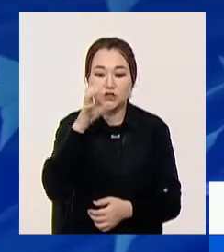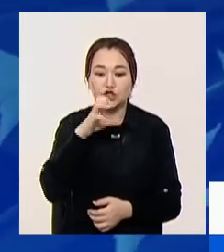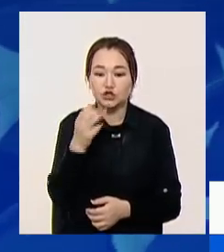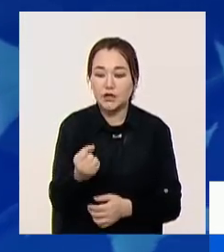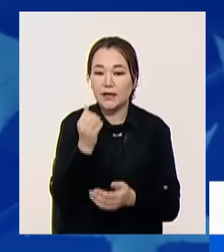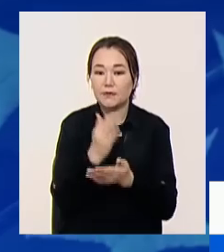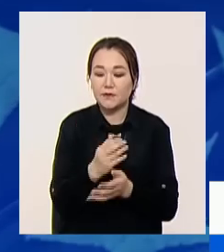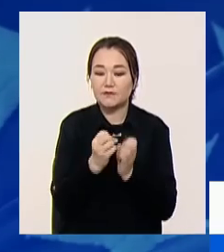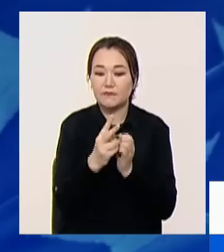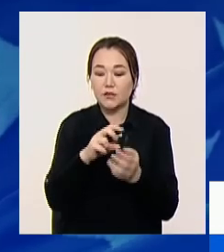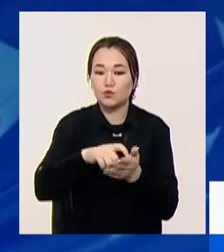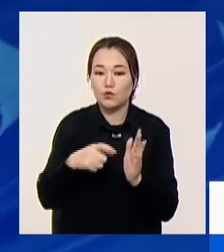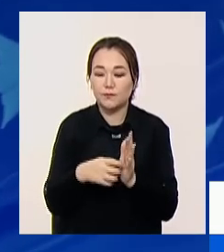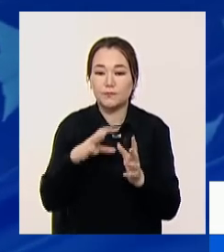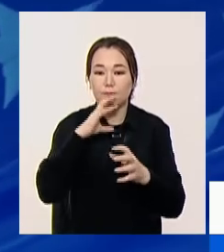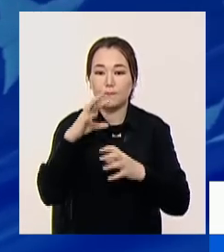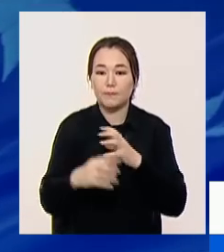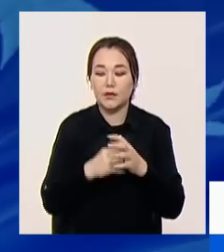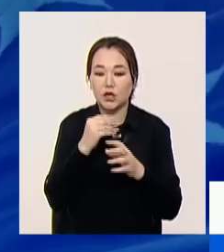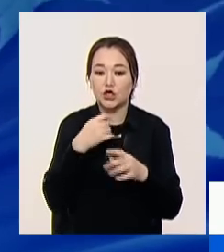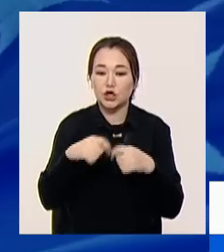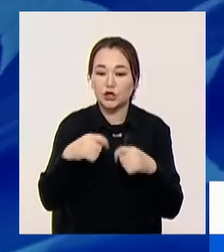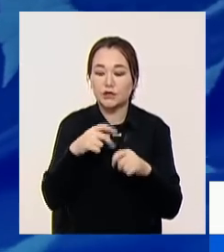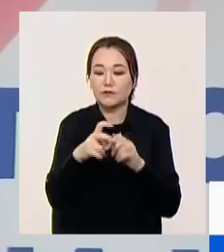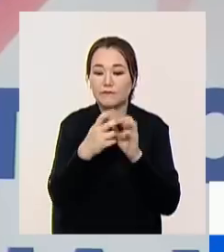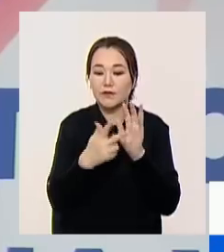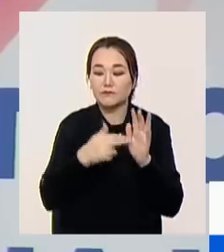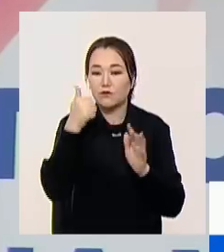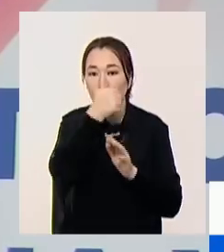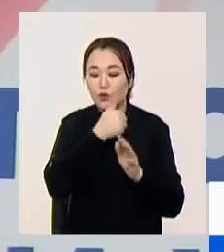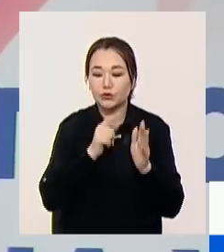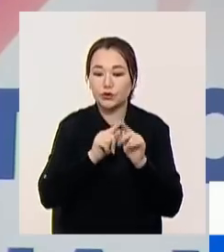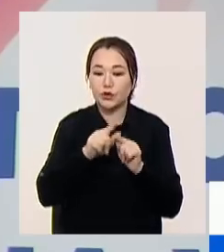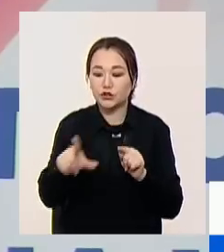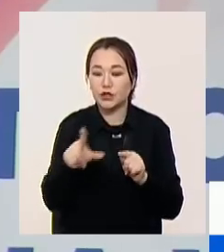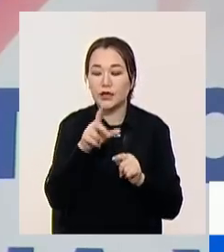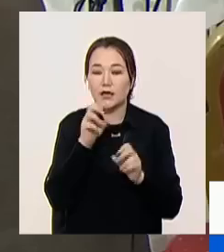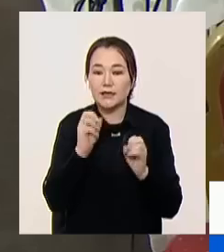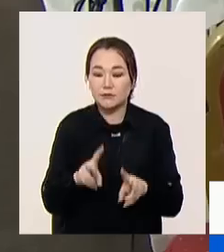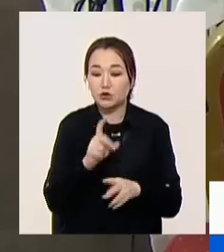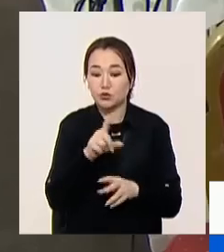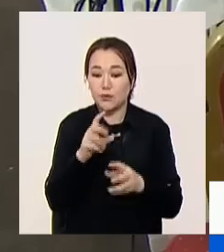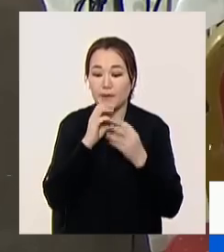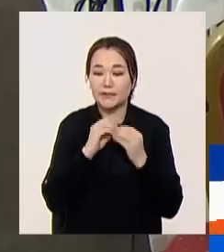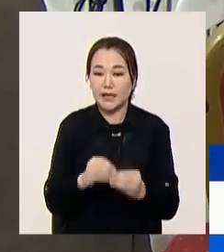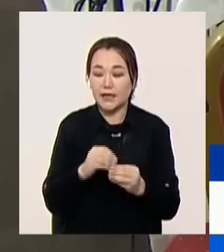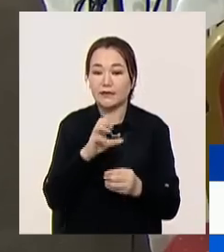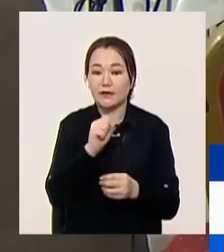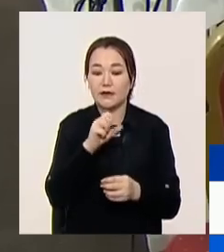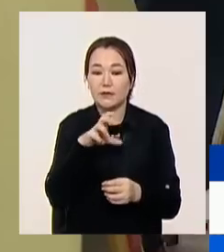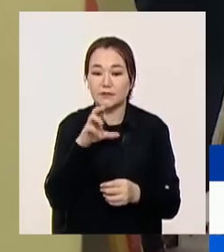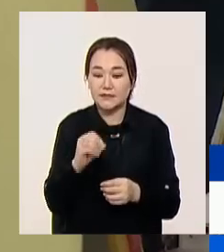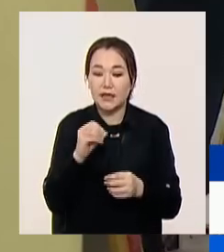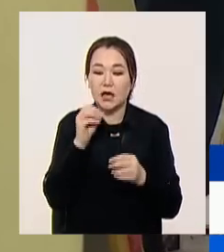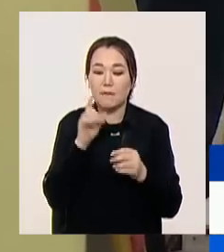имеет 12 офисов по всему миру на рынке с 2018 года. Эксперты IBC Group на постоянной основе проводят